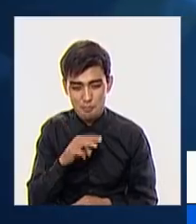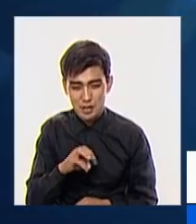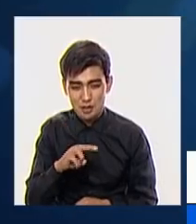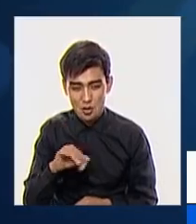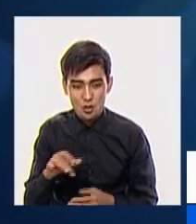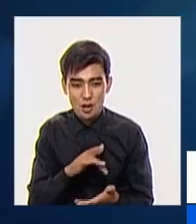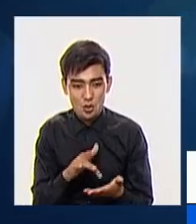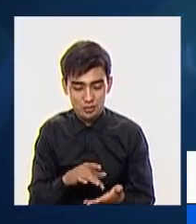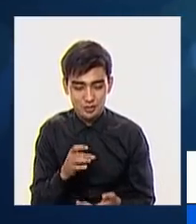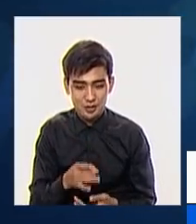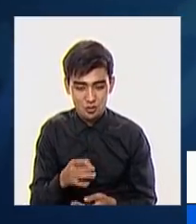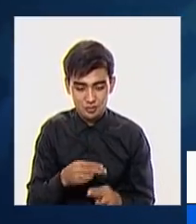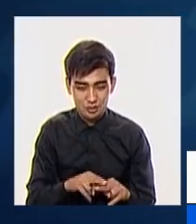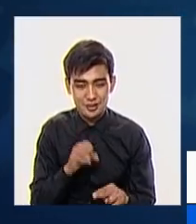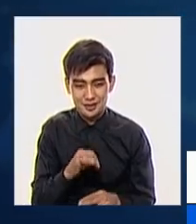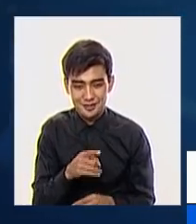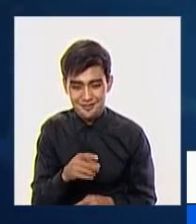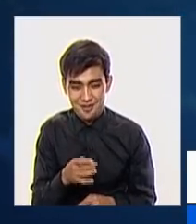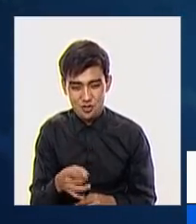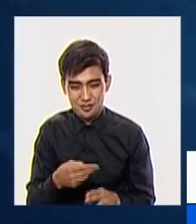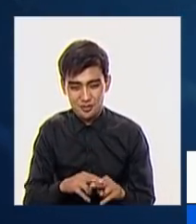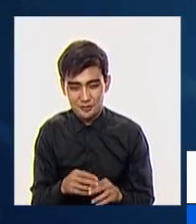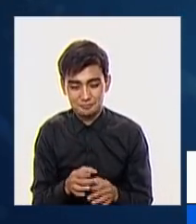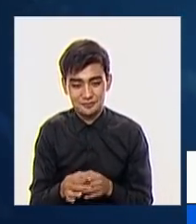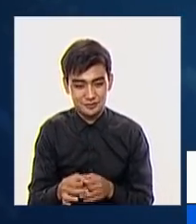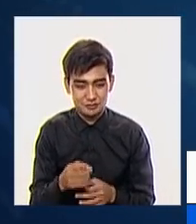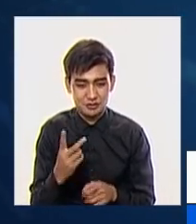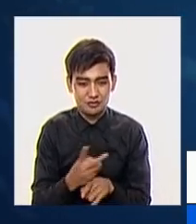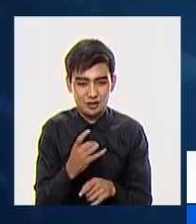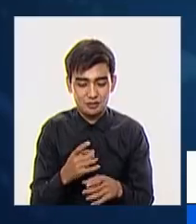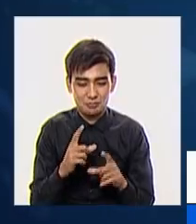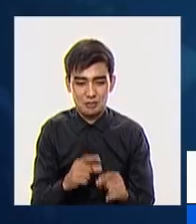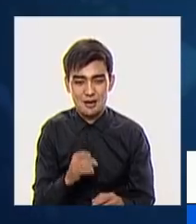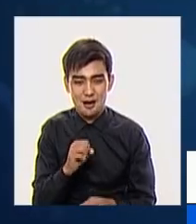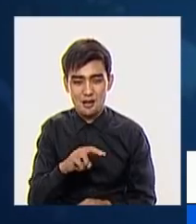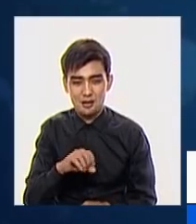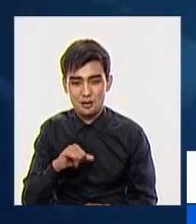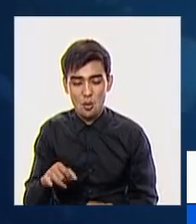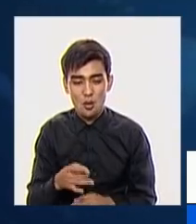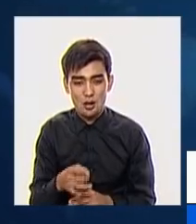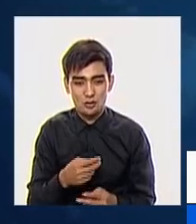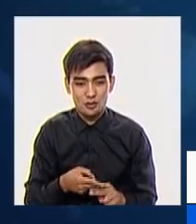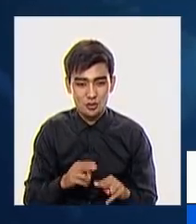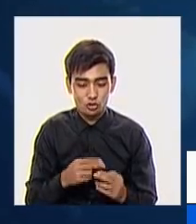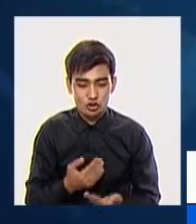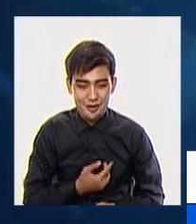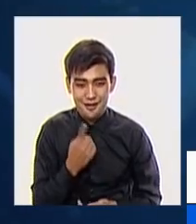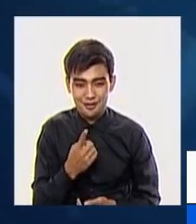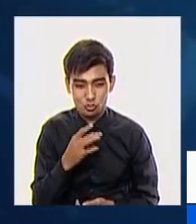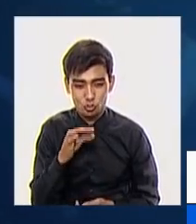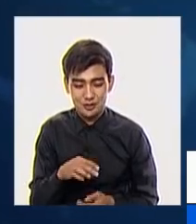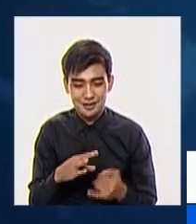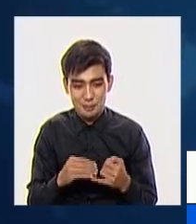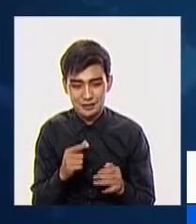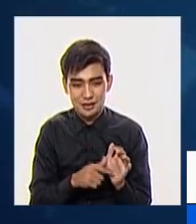центру. А вот к окраине этого же района цены снижаются в два раза. Жильца Малатауского района оценивают сотку земли в 7